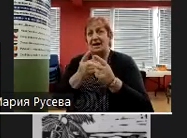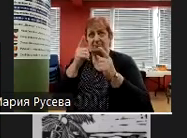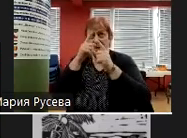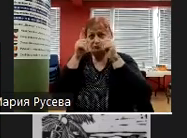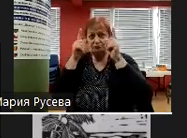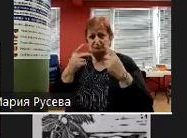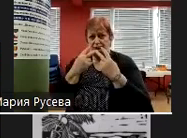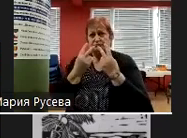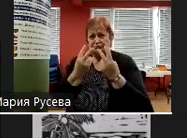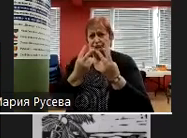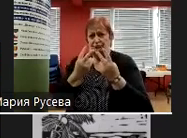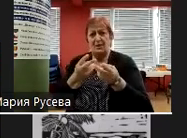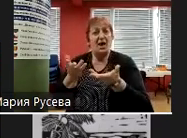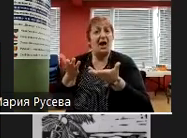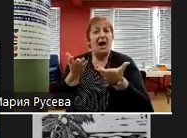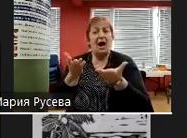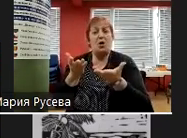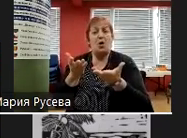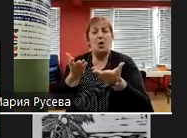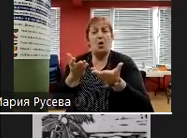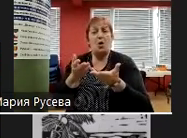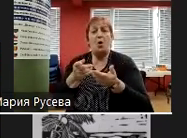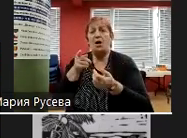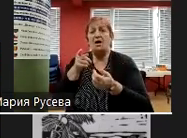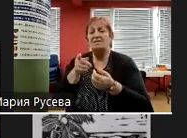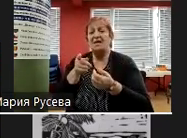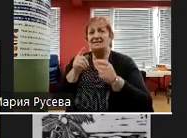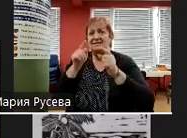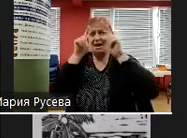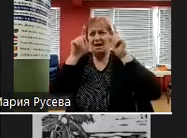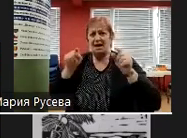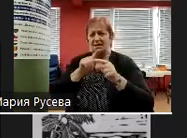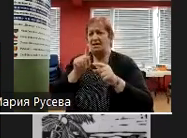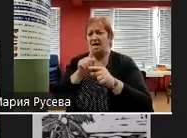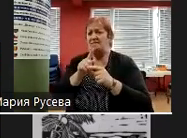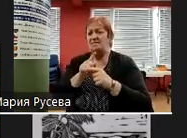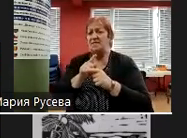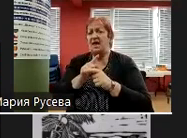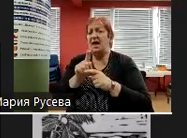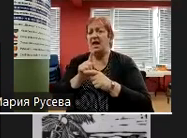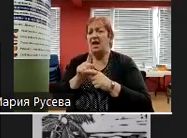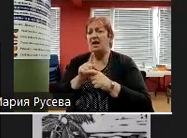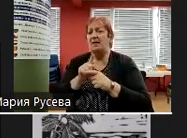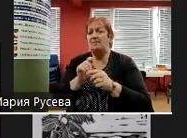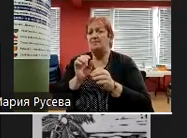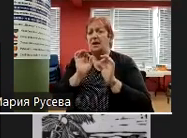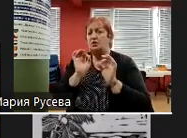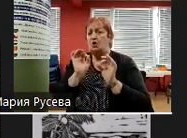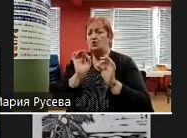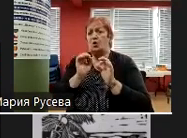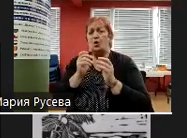изображението. Ако обаче тази картинка на това изображение не е, то е само